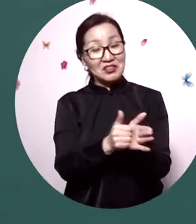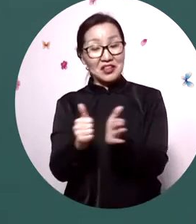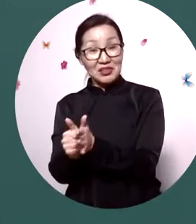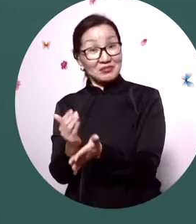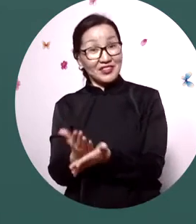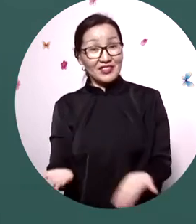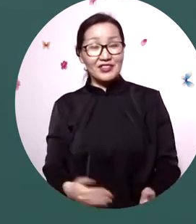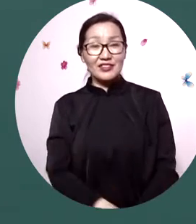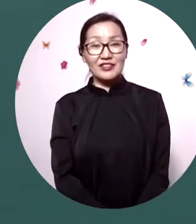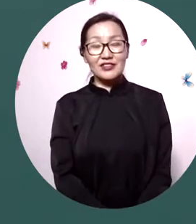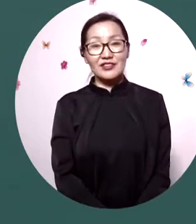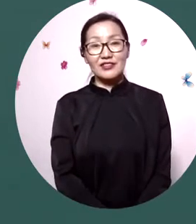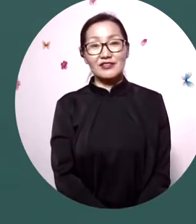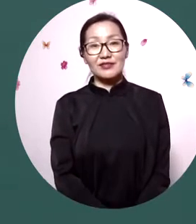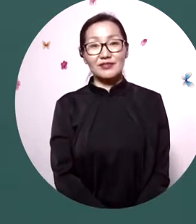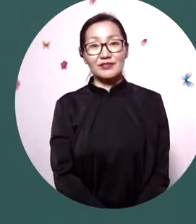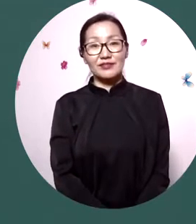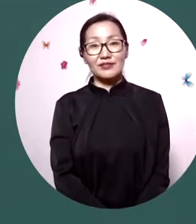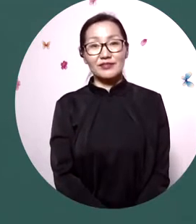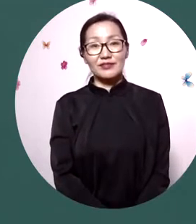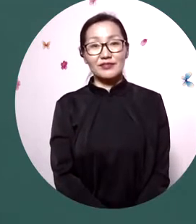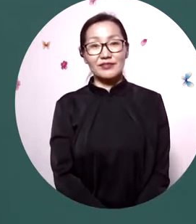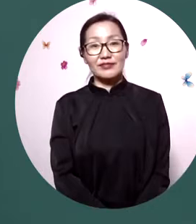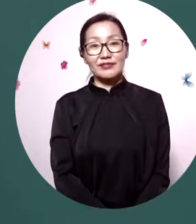Ийм авиастай хүмүүс байсан байна.